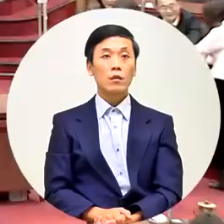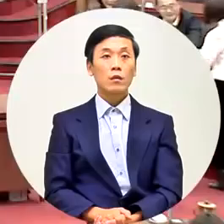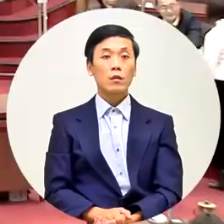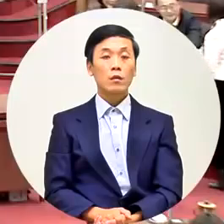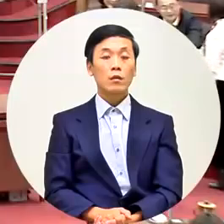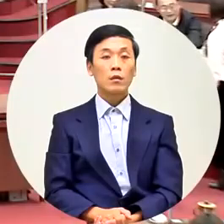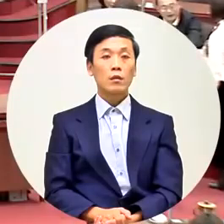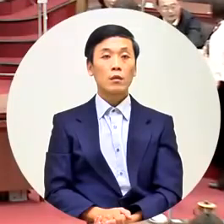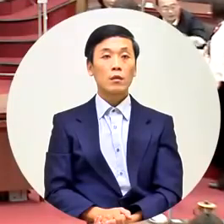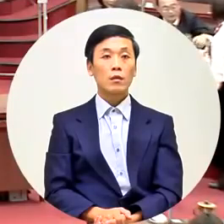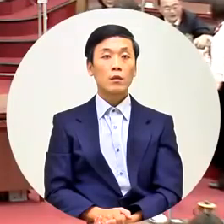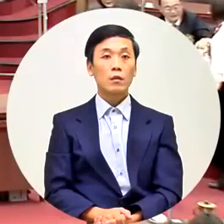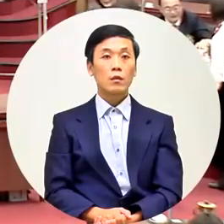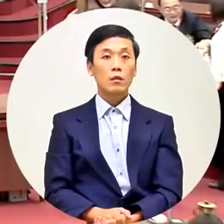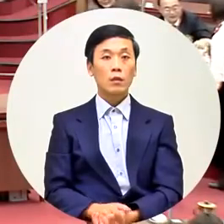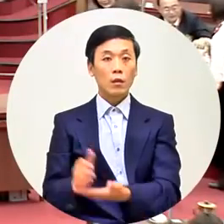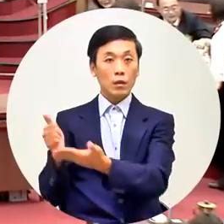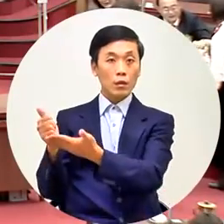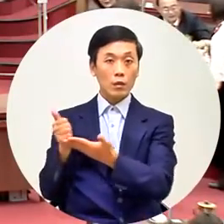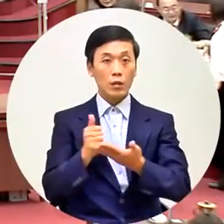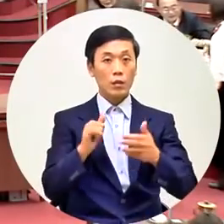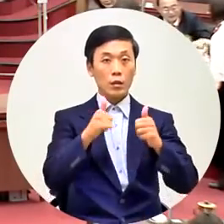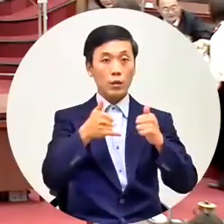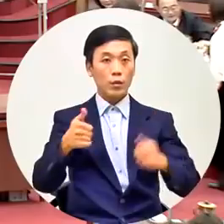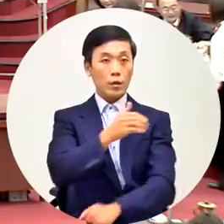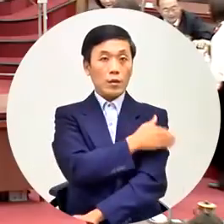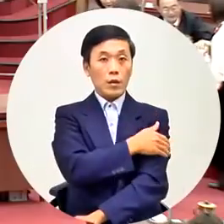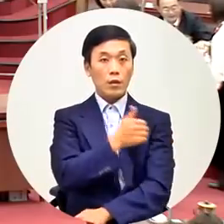请陈善慧议员领取选票。